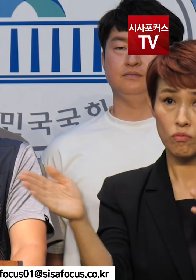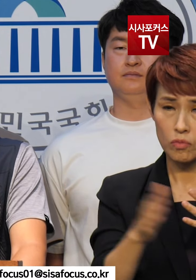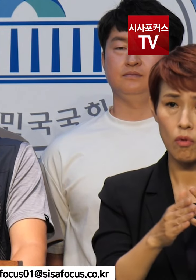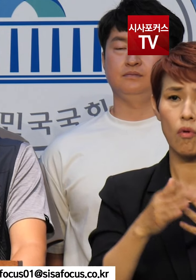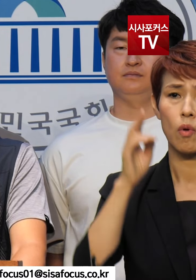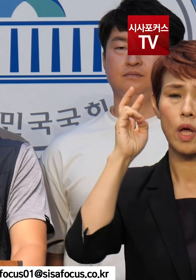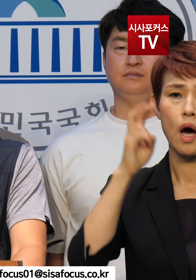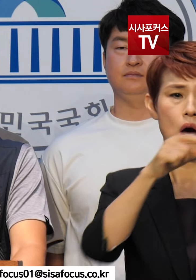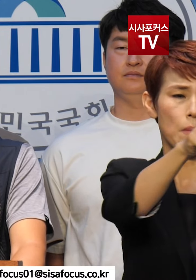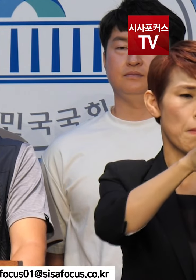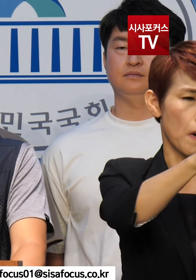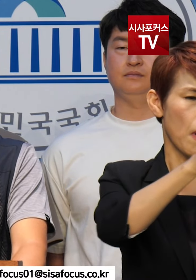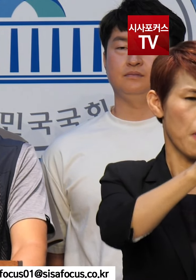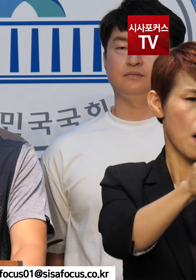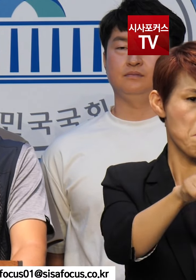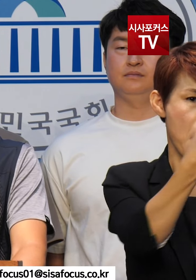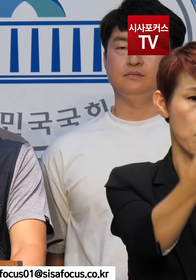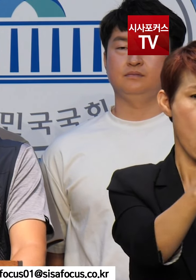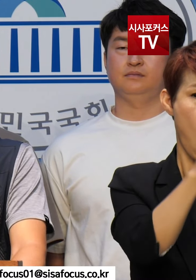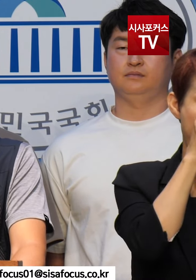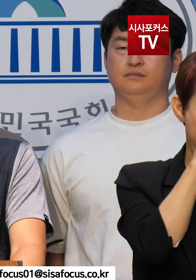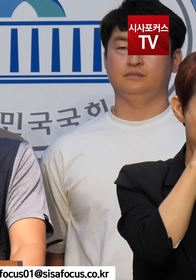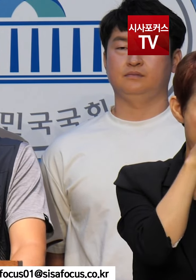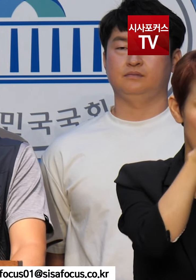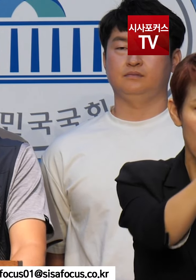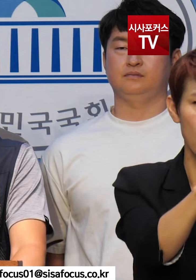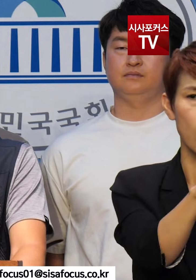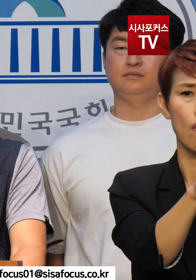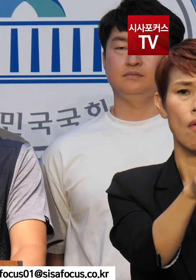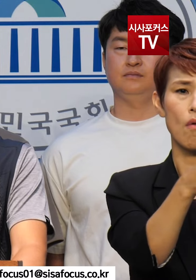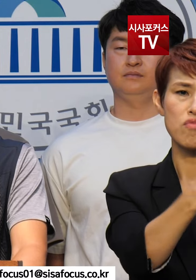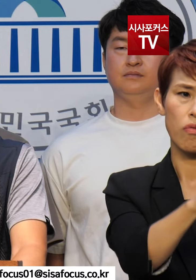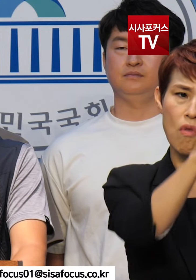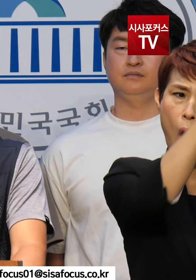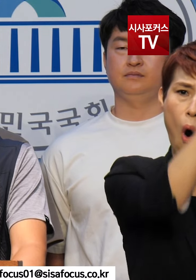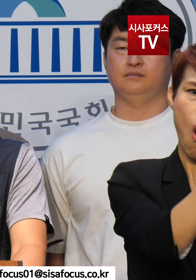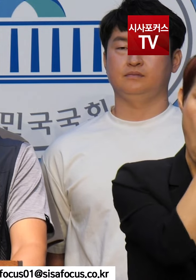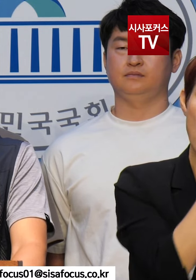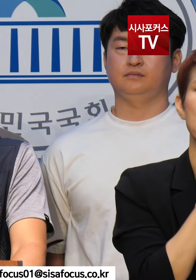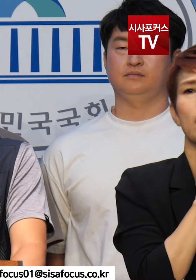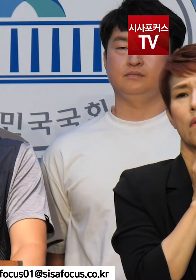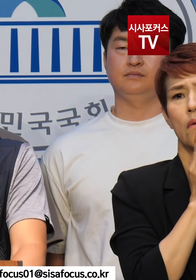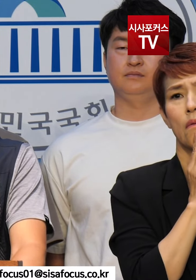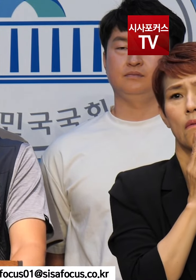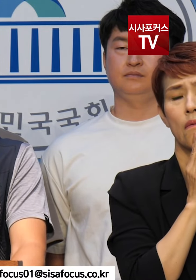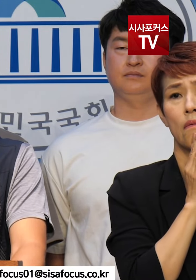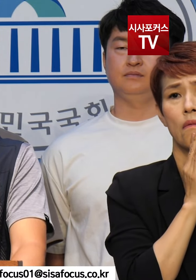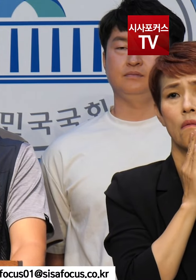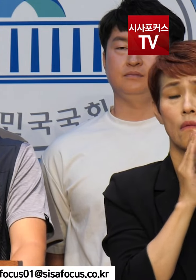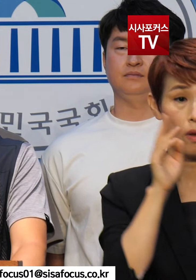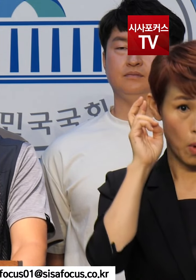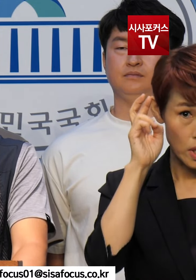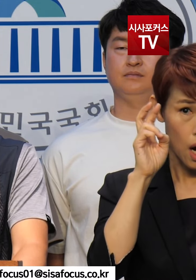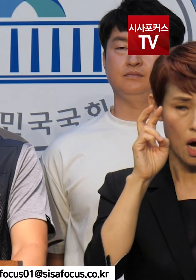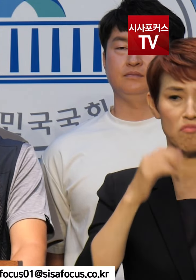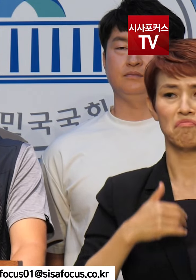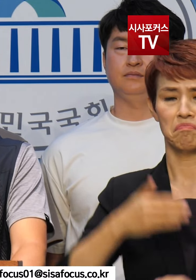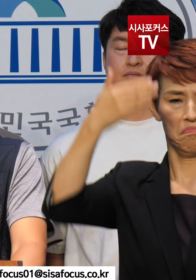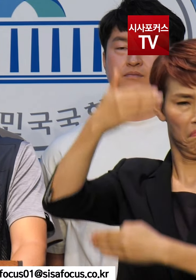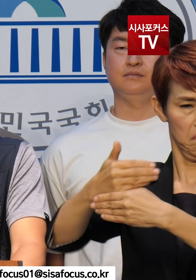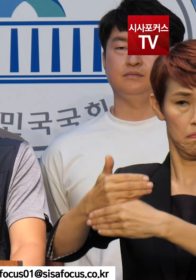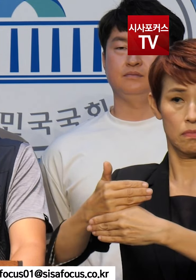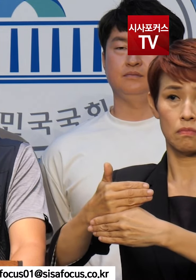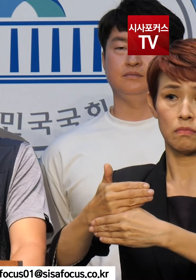하고 있었다는 점은 생산 물량이 상당 기간 보장되었기 때문입니다. 게다가 회사는 청산 통보를 하기